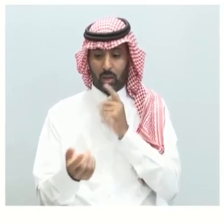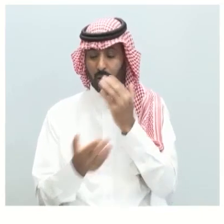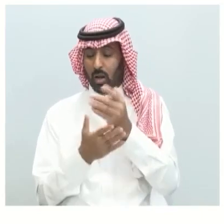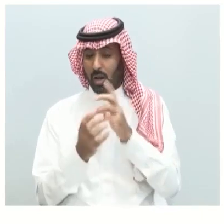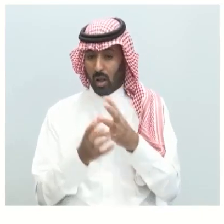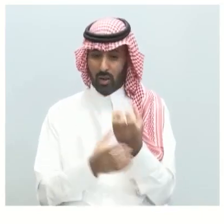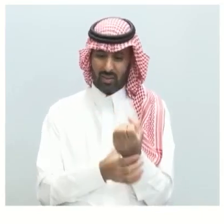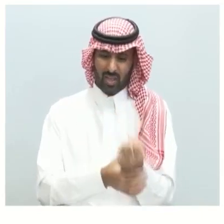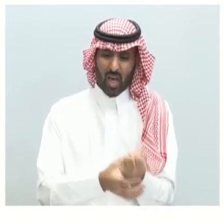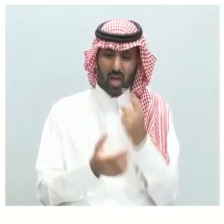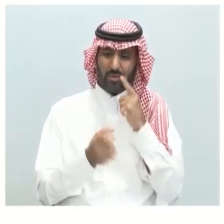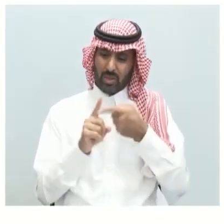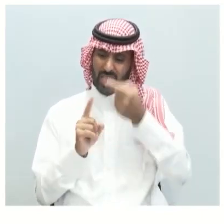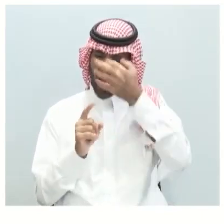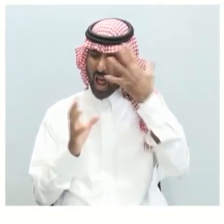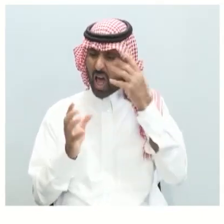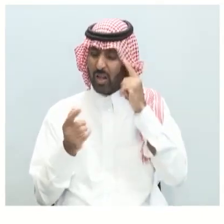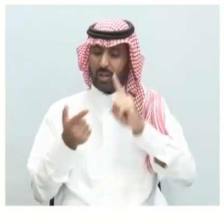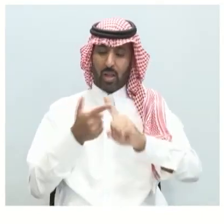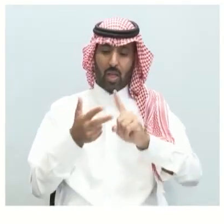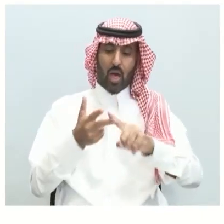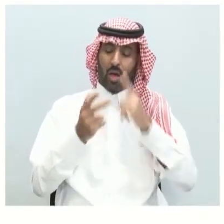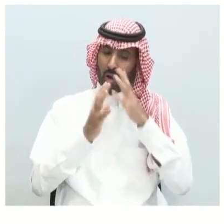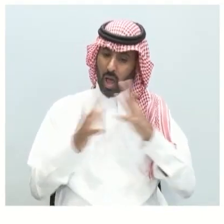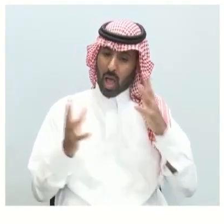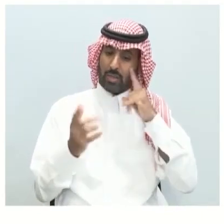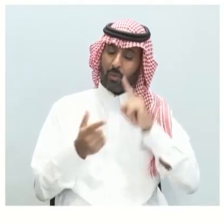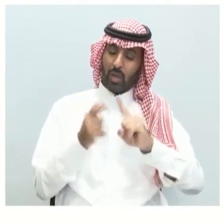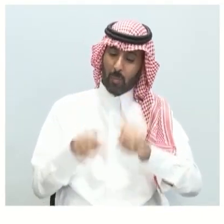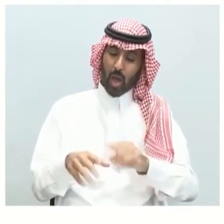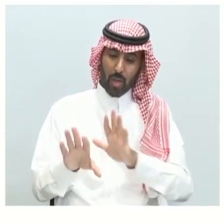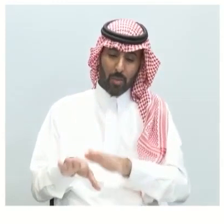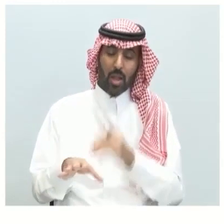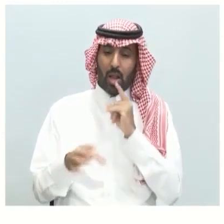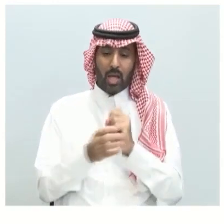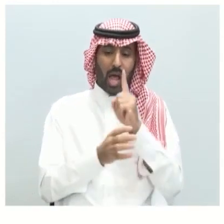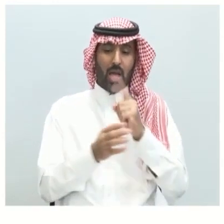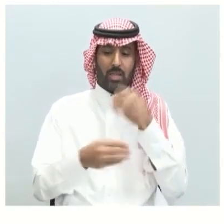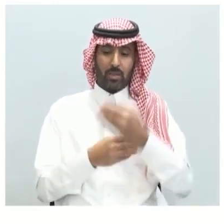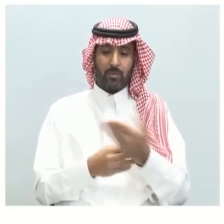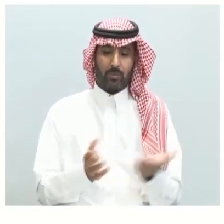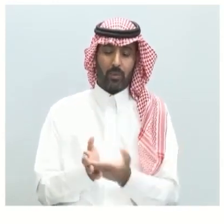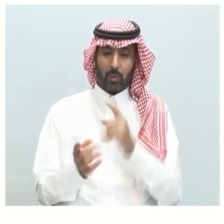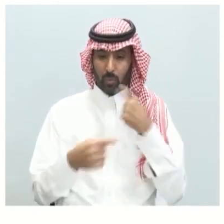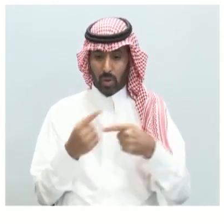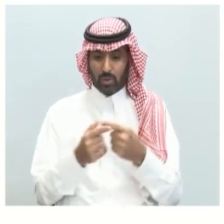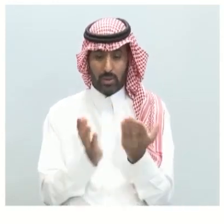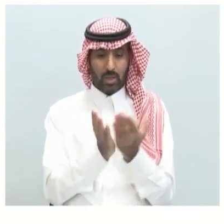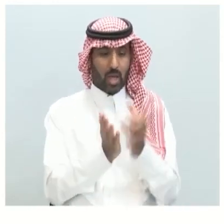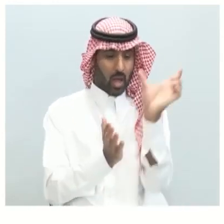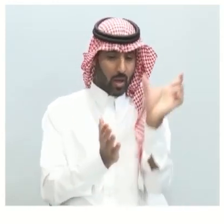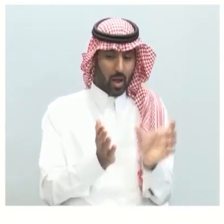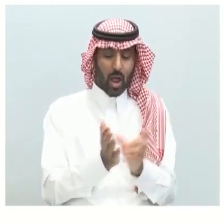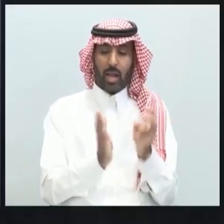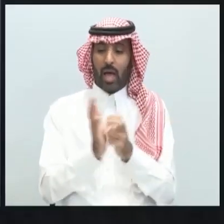الضغط ودرجه الحراره والحجم لمقدار محدد من ال غاز وايضا سنطبق اليوم مراجعه المفردات